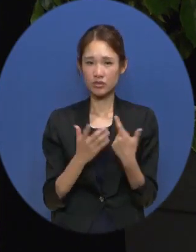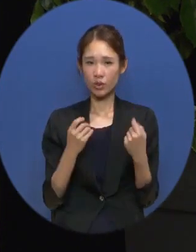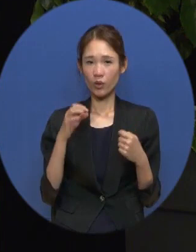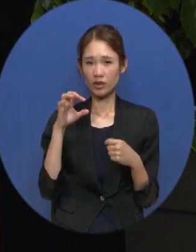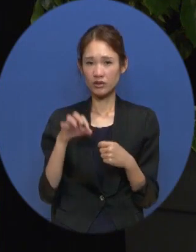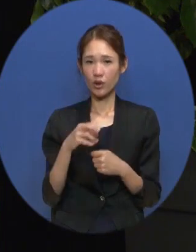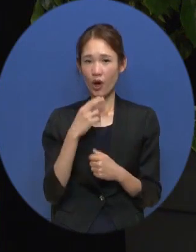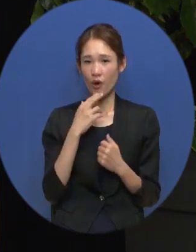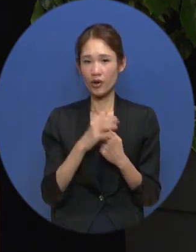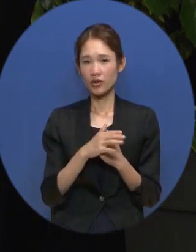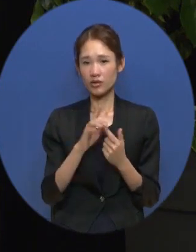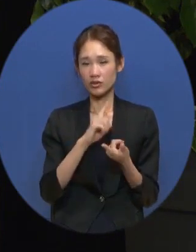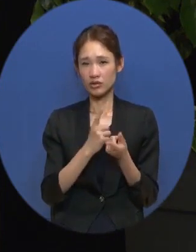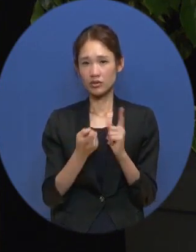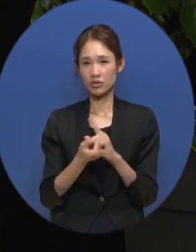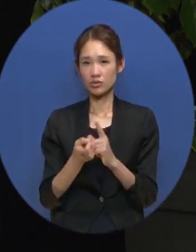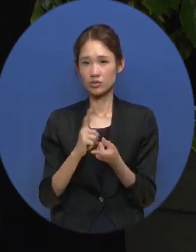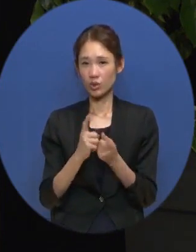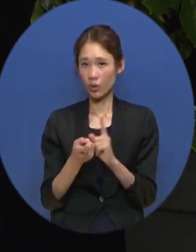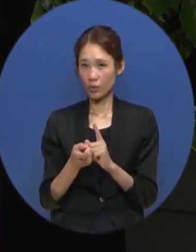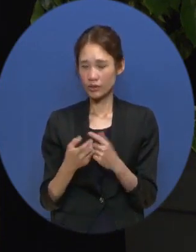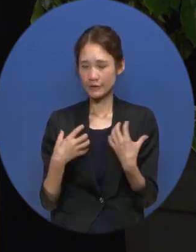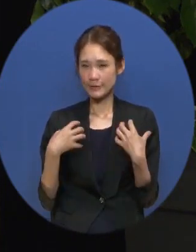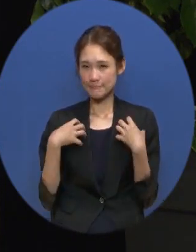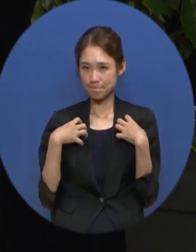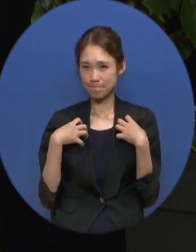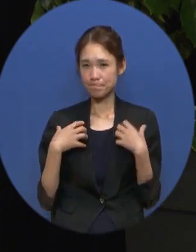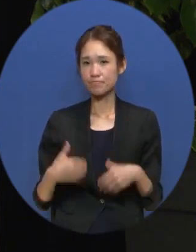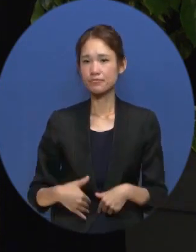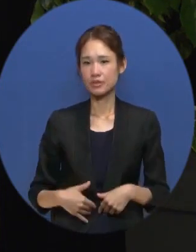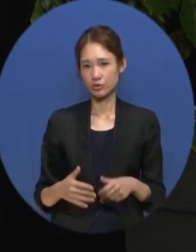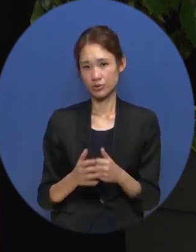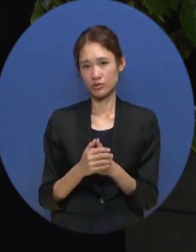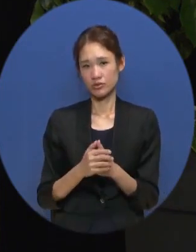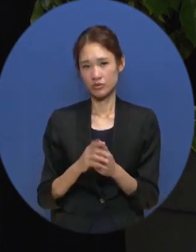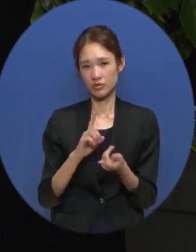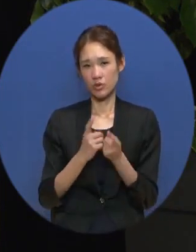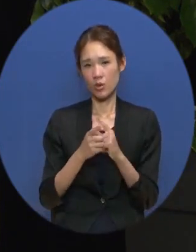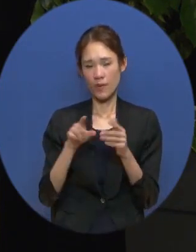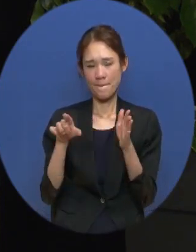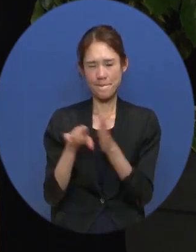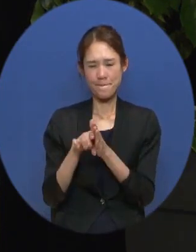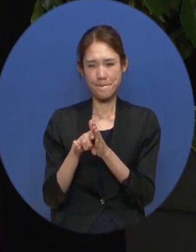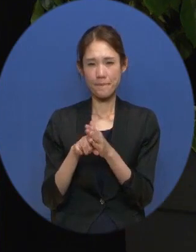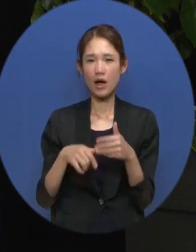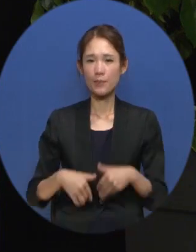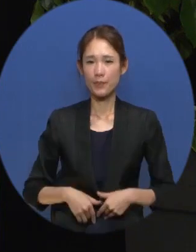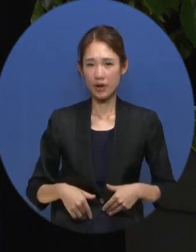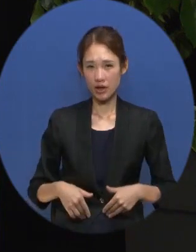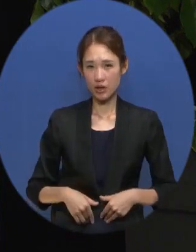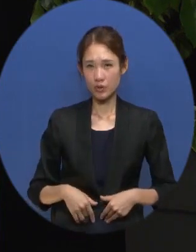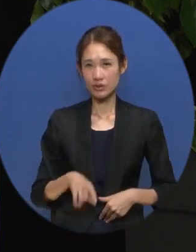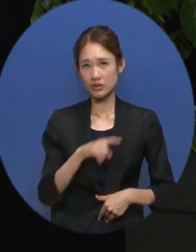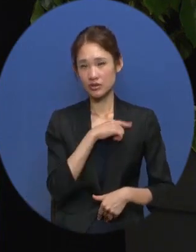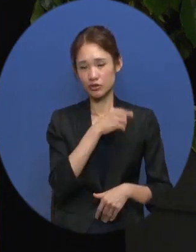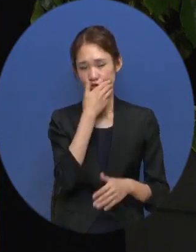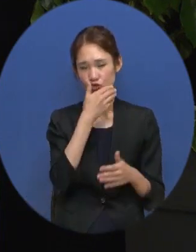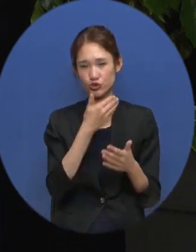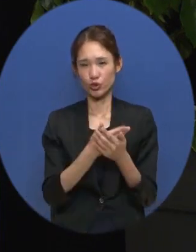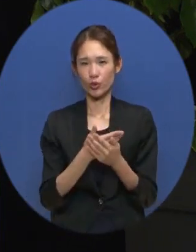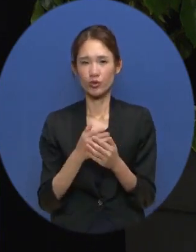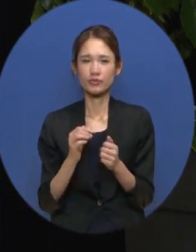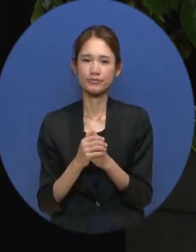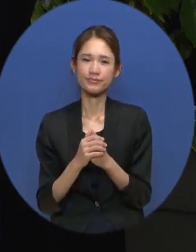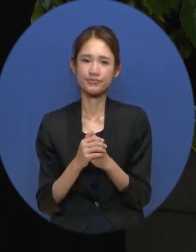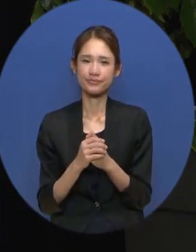없기 때문에 서로가 책임감 있게 그리고 서로 믿으면서 하는 부분이 가장 중요한 것